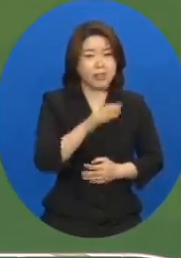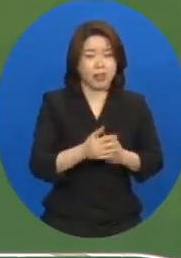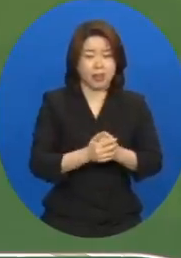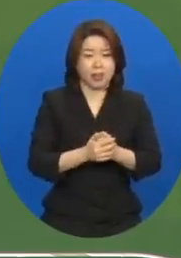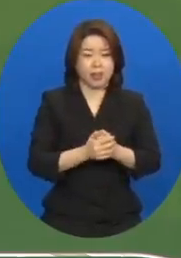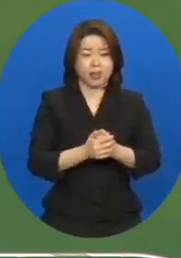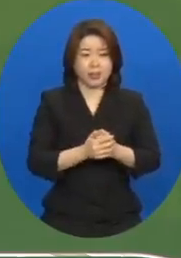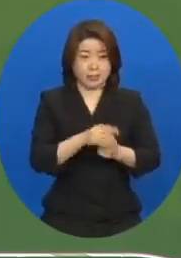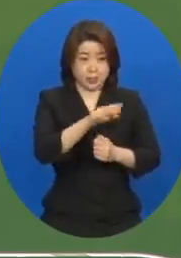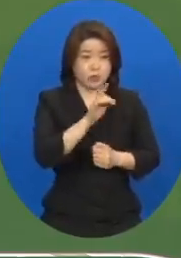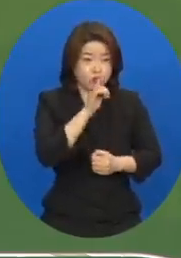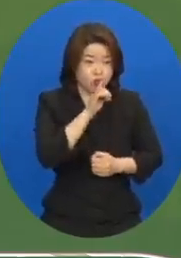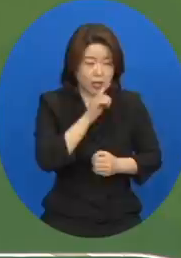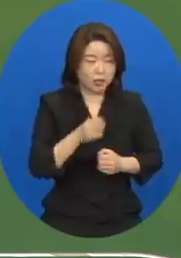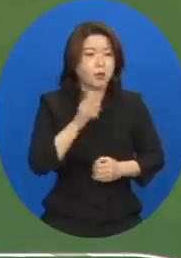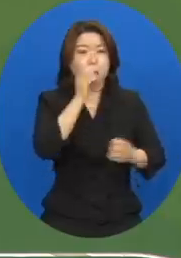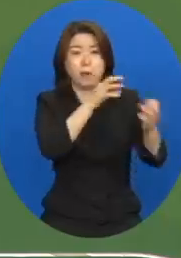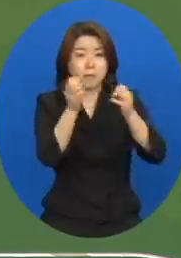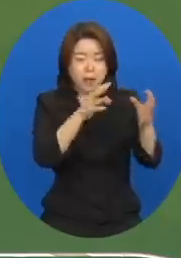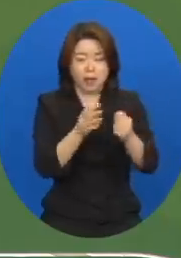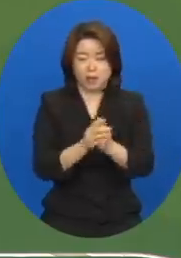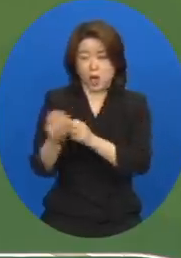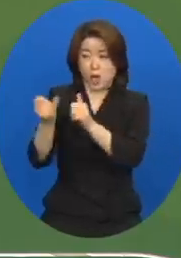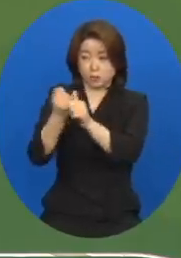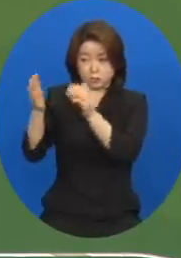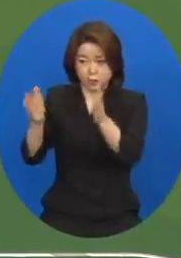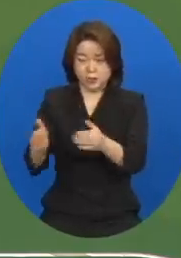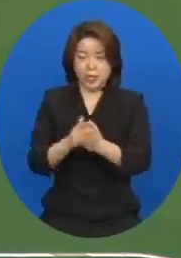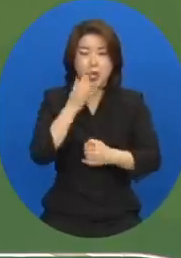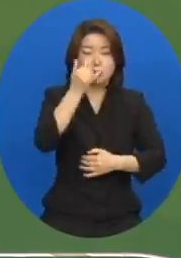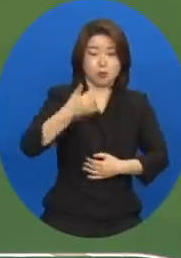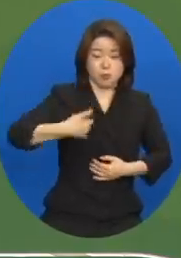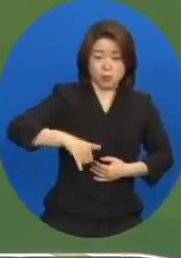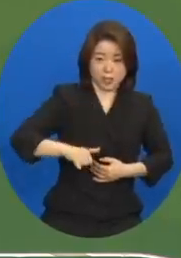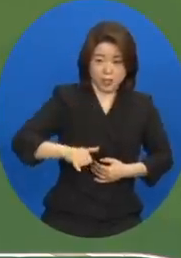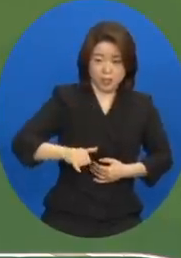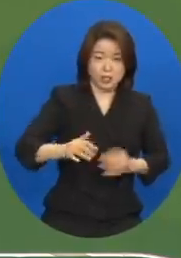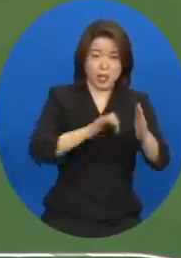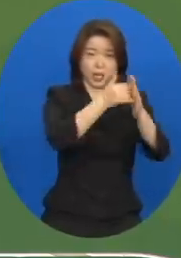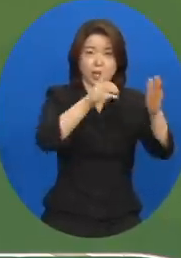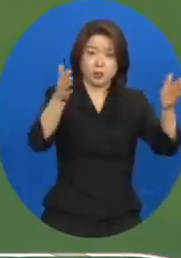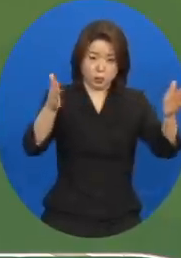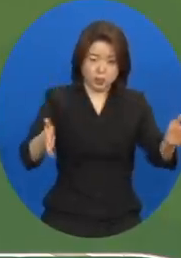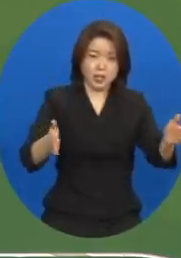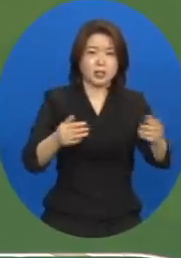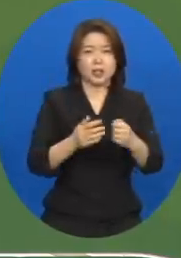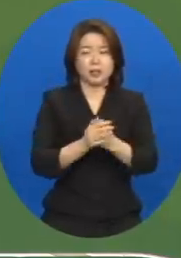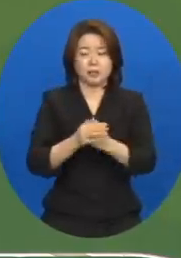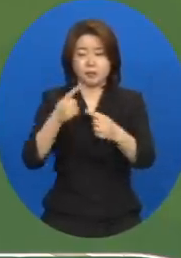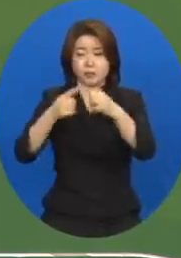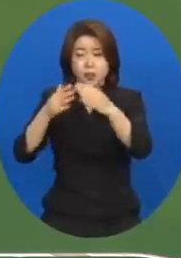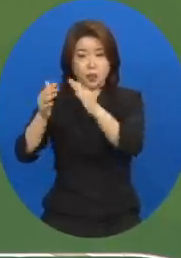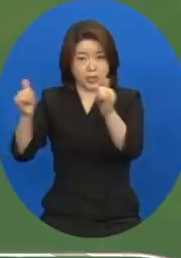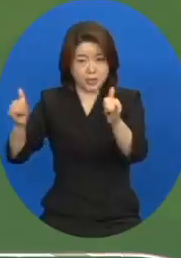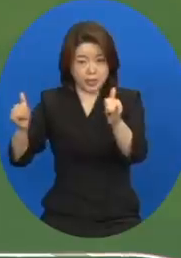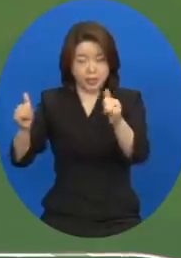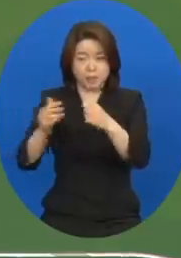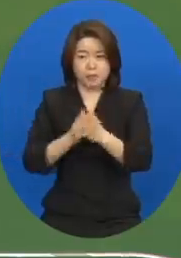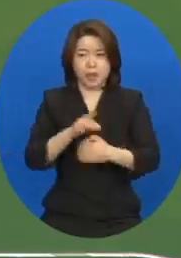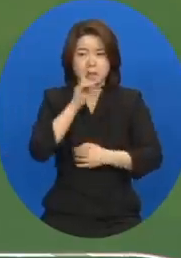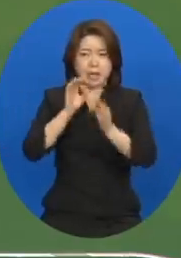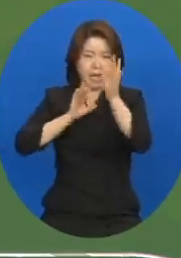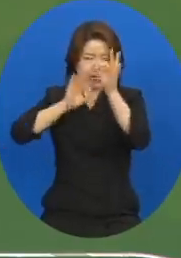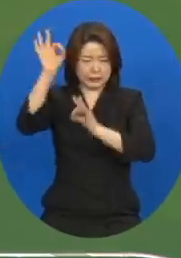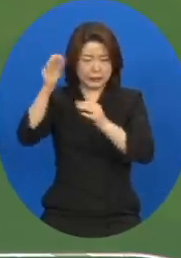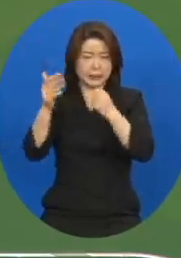불쑥 튀어나오잖아요. 부부 사이에도 부모 자녀 사이에도 가족들 사이에도 교우들끼리도 말 실수로